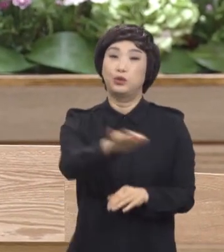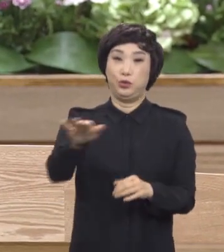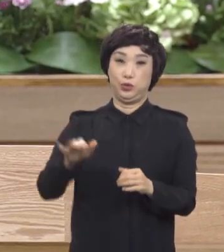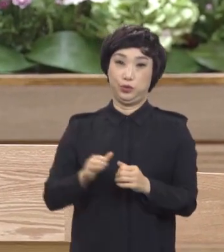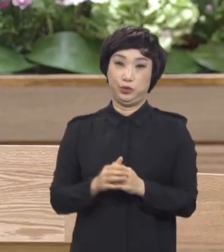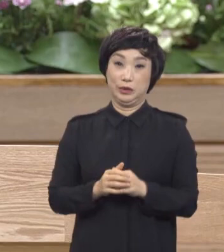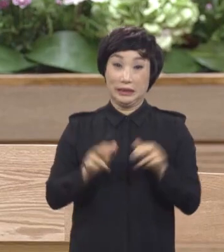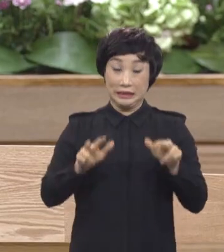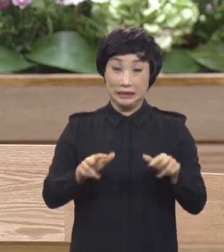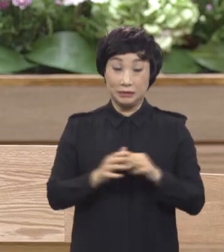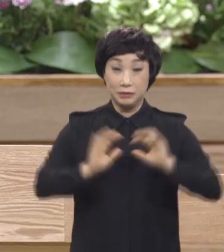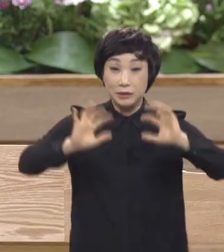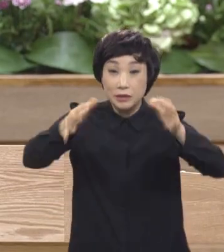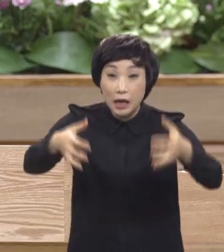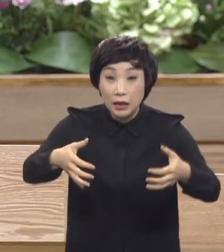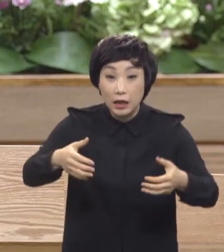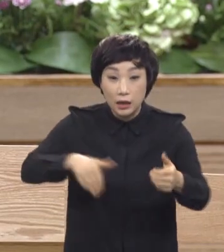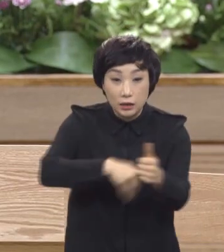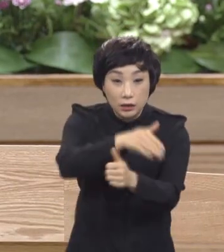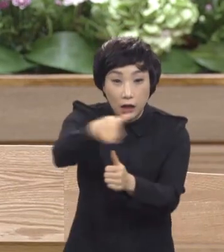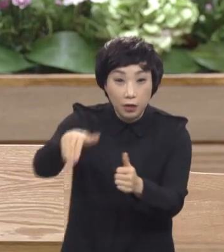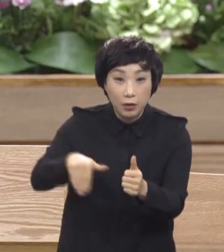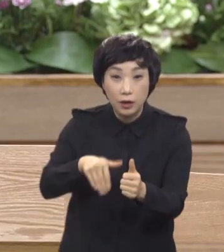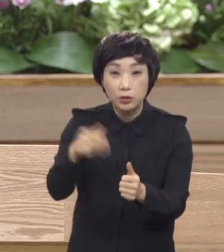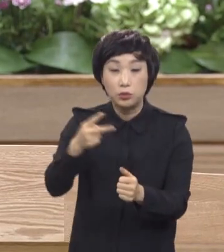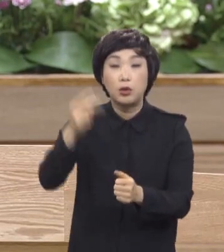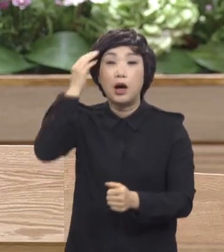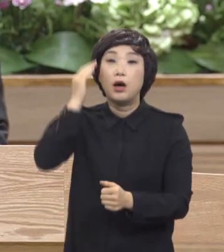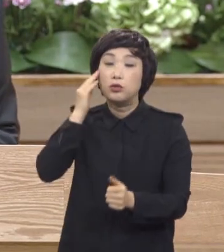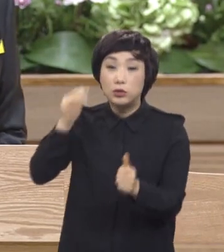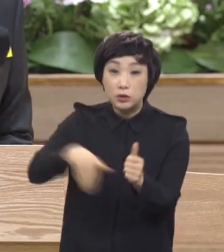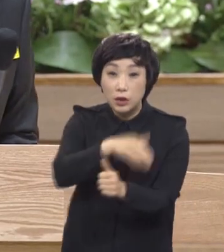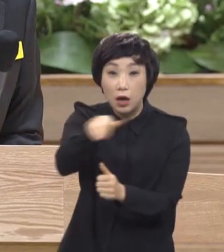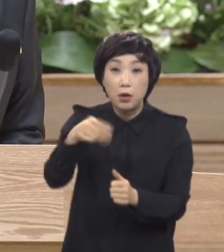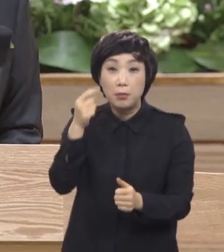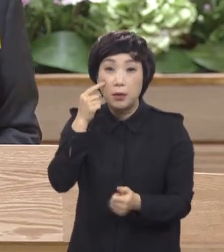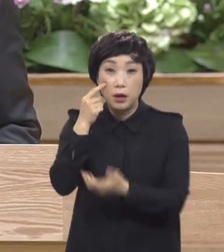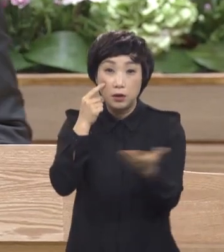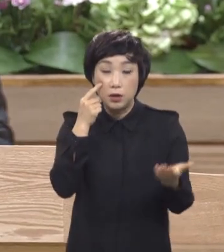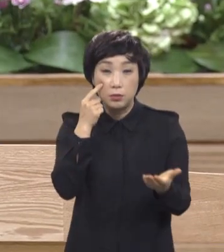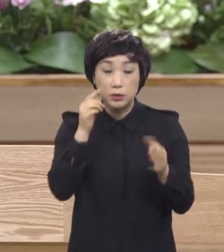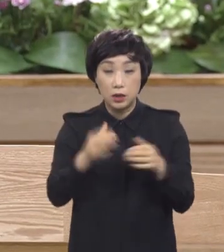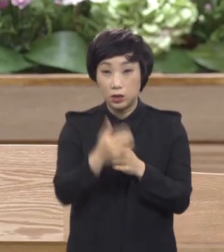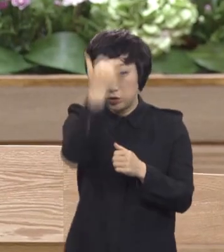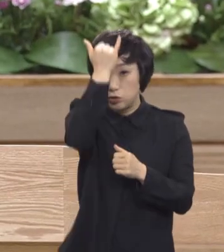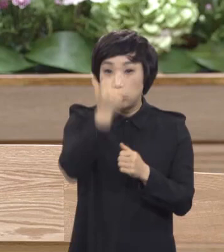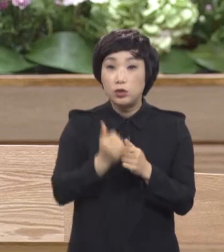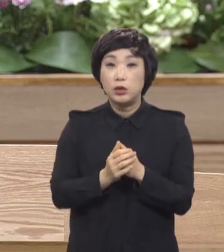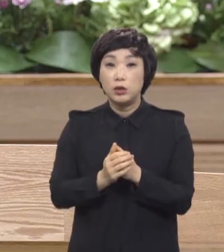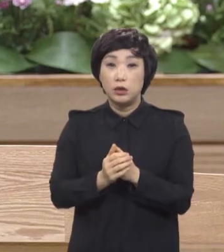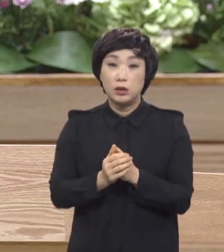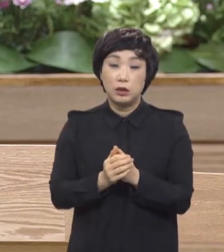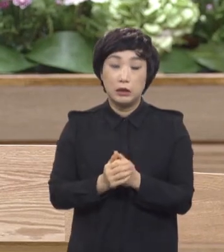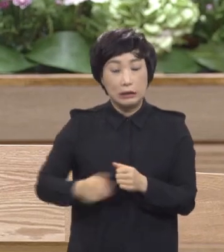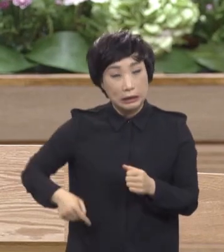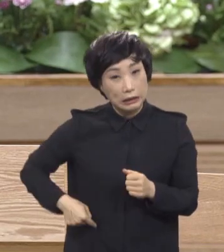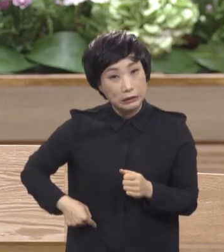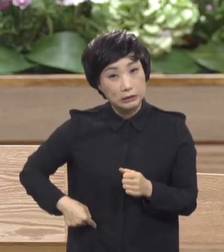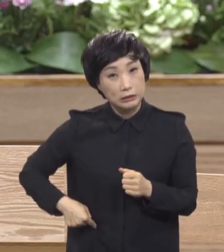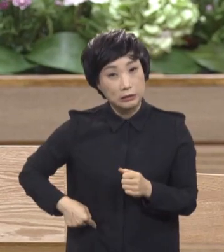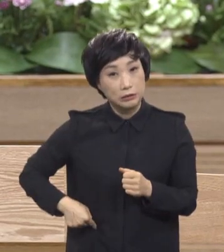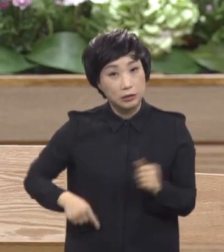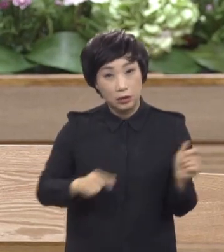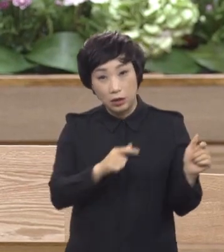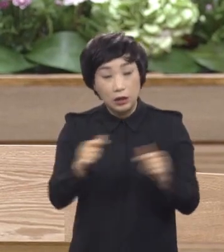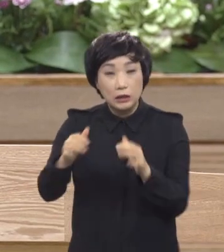지금 전 세계의 상황과 우리 대한민국의 상황을 볼 때 윤리적, 도덕적, 양심적,